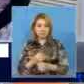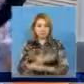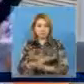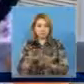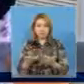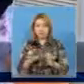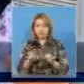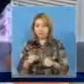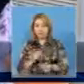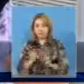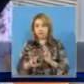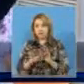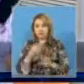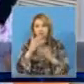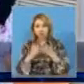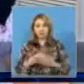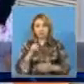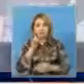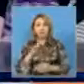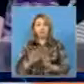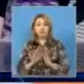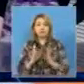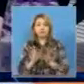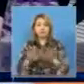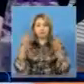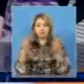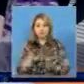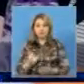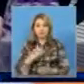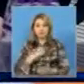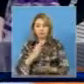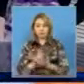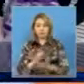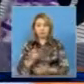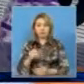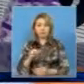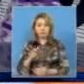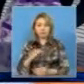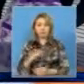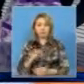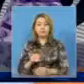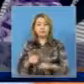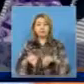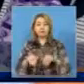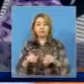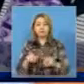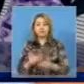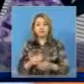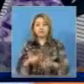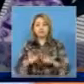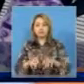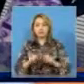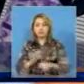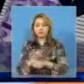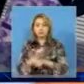могли испечь для своих любимых сладости булочки. Сегодня у нас будет уйгурская самса из слоено-песочного теста. Я буду девочек